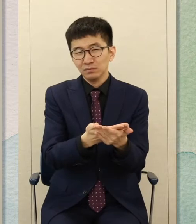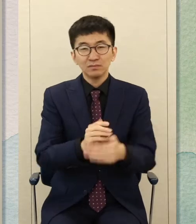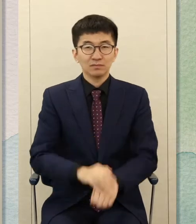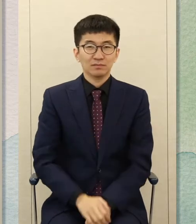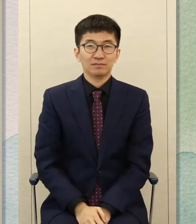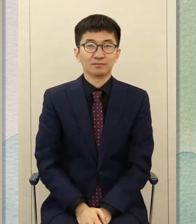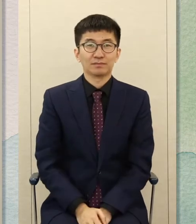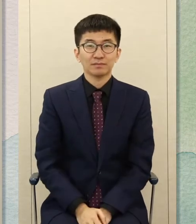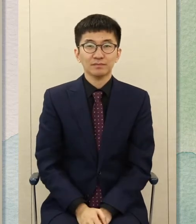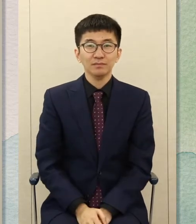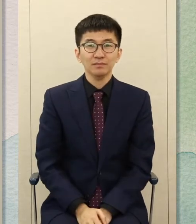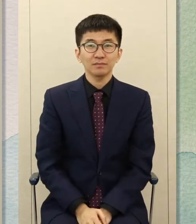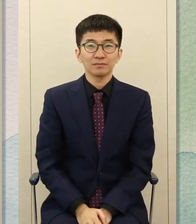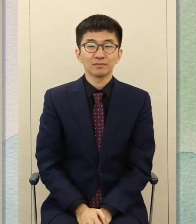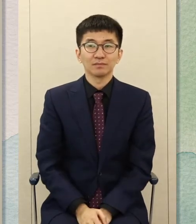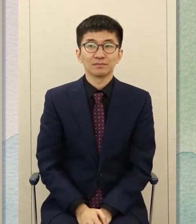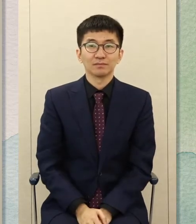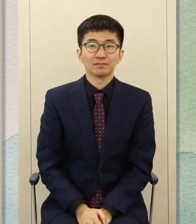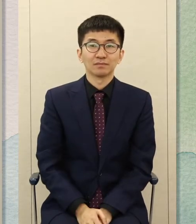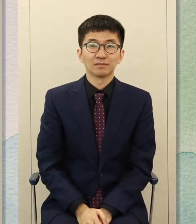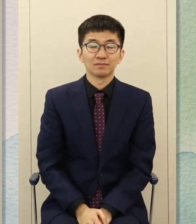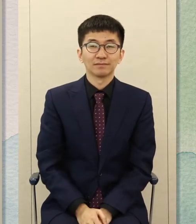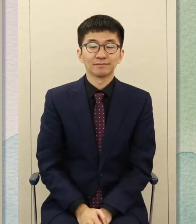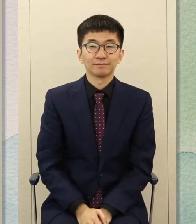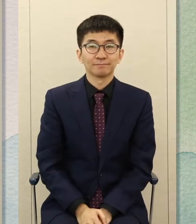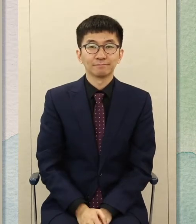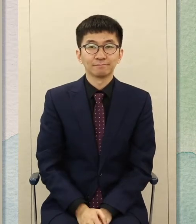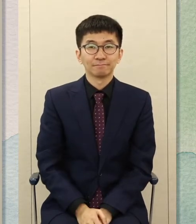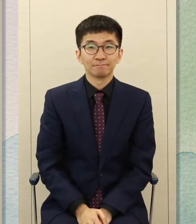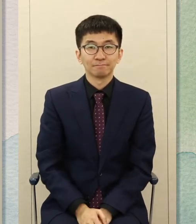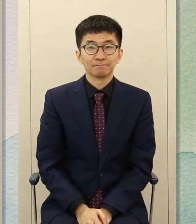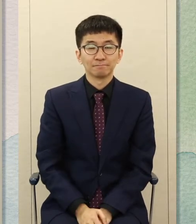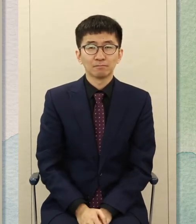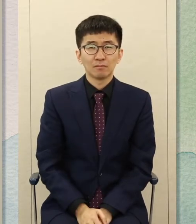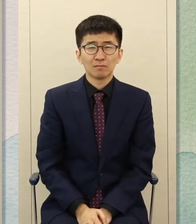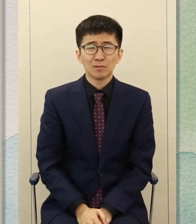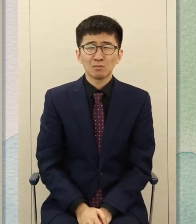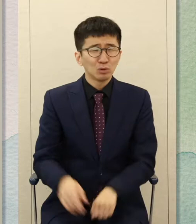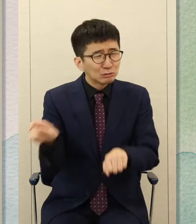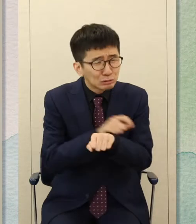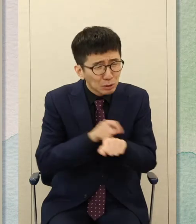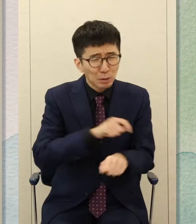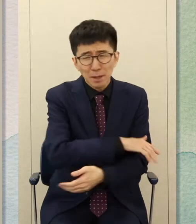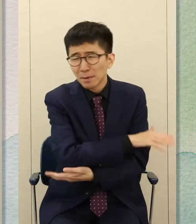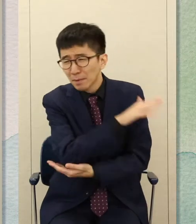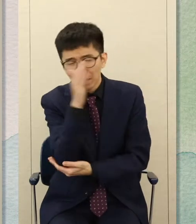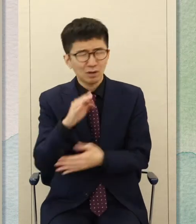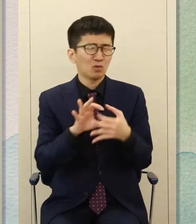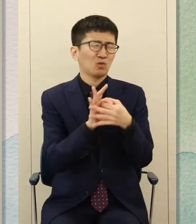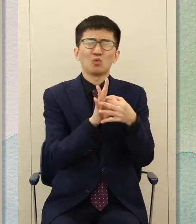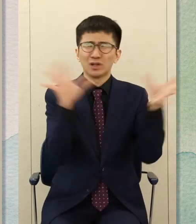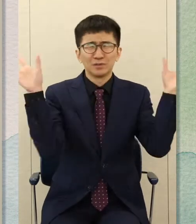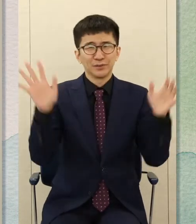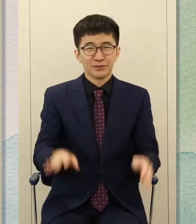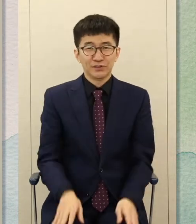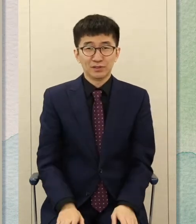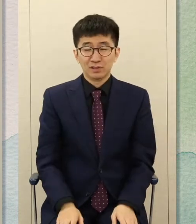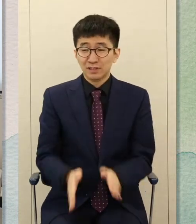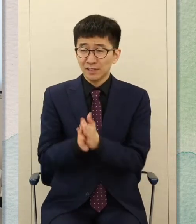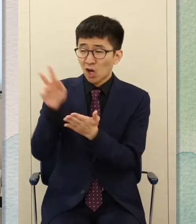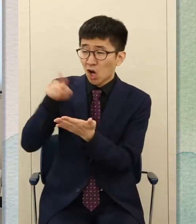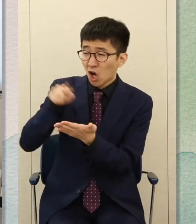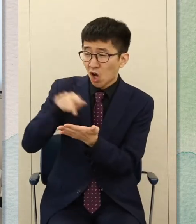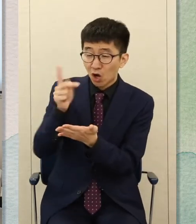될 굉장히 본질적인 질문이었던 거예요. 그러니까 다른 게 아니고 저거를 좀 많이 하게 만드는 방법이